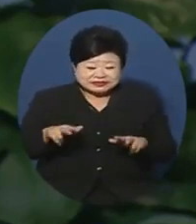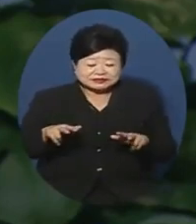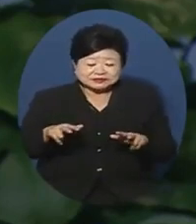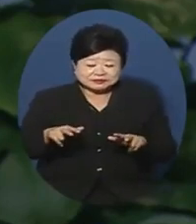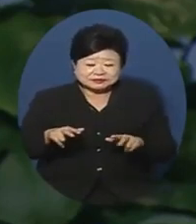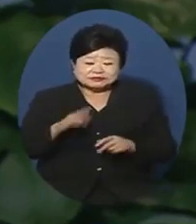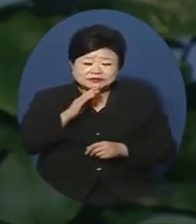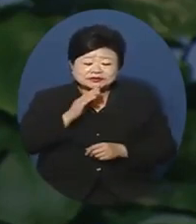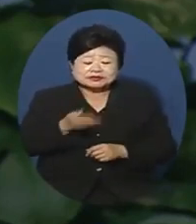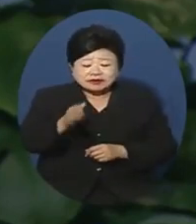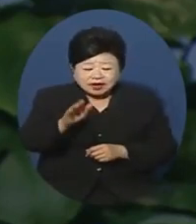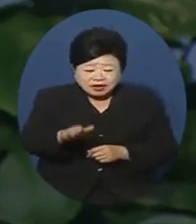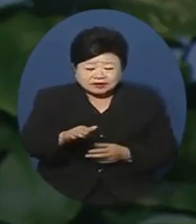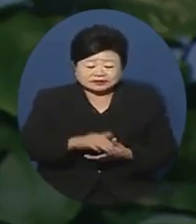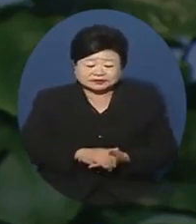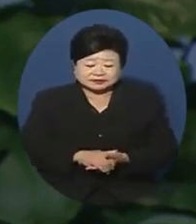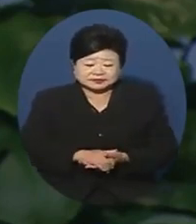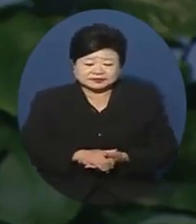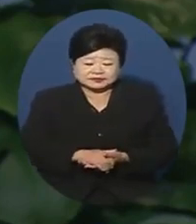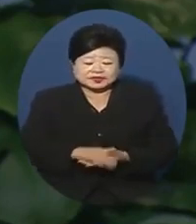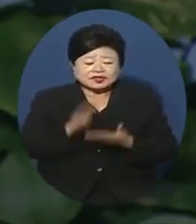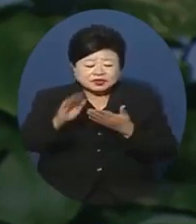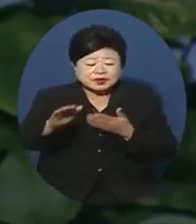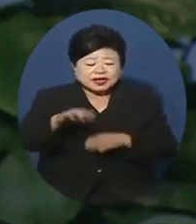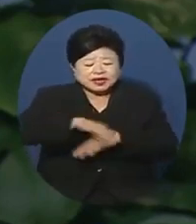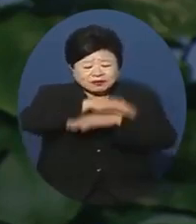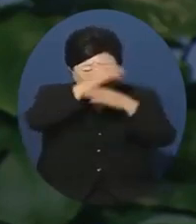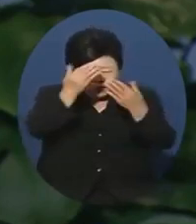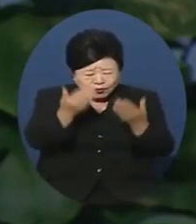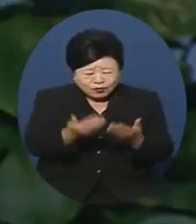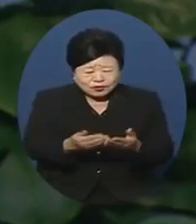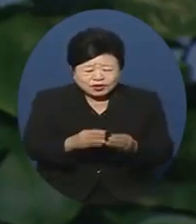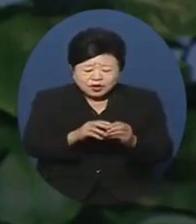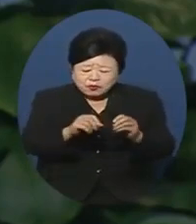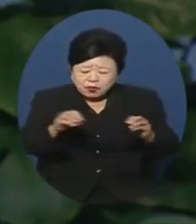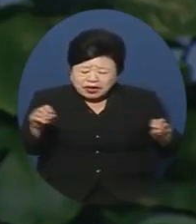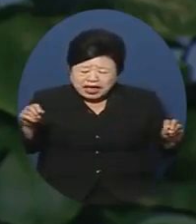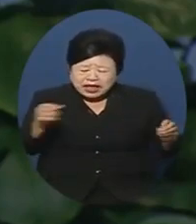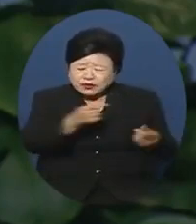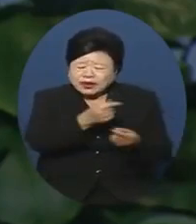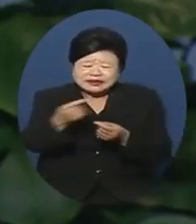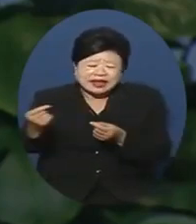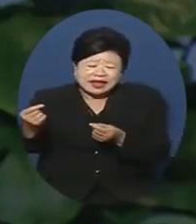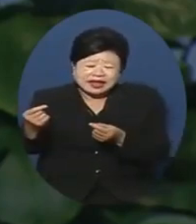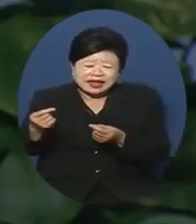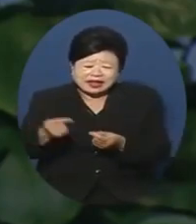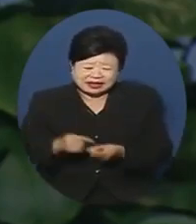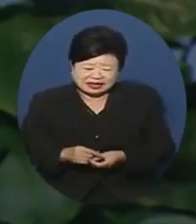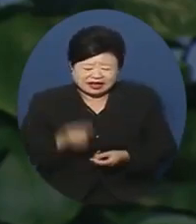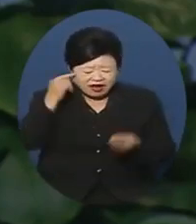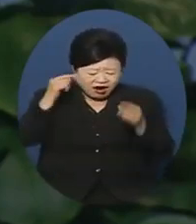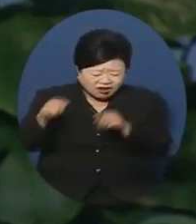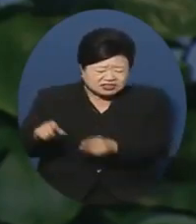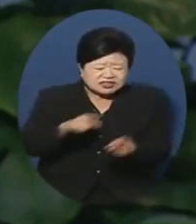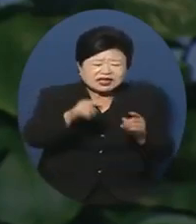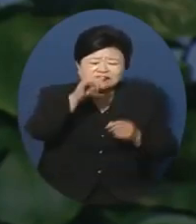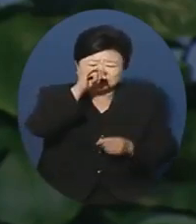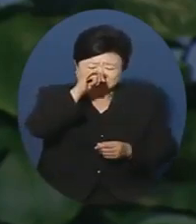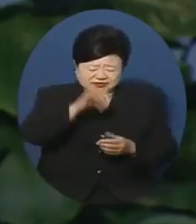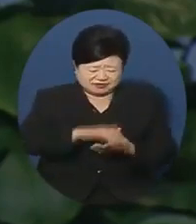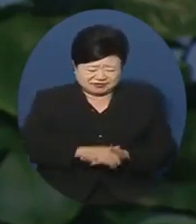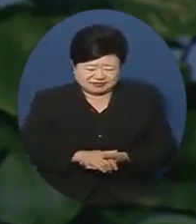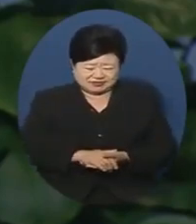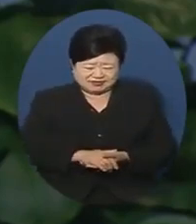현실적이지만은 그 외엔 다의 모래 침지에 어리석게 살고 있다.